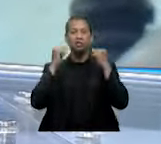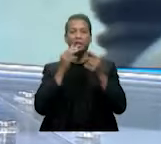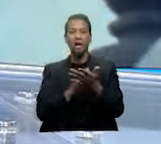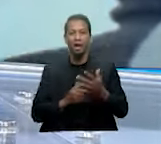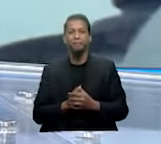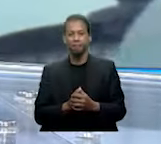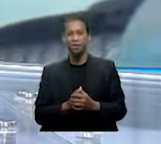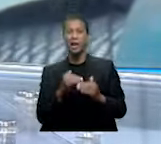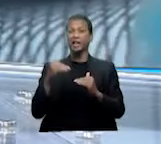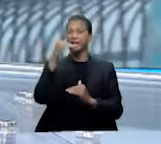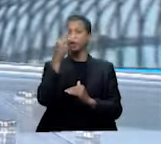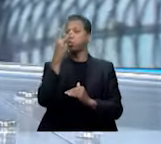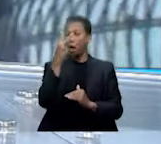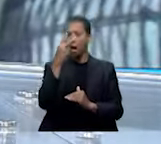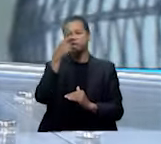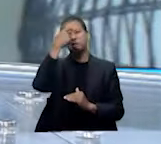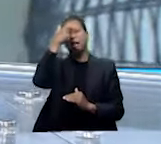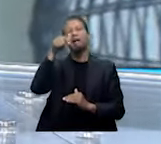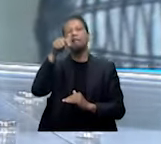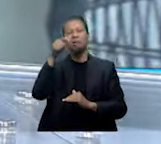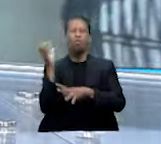di lantai 2, sempat mengalami sakit.